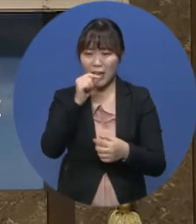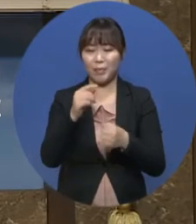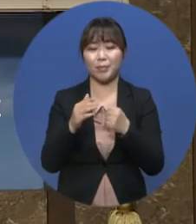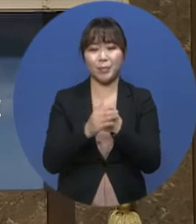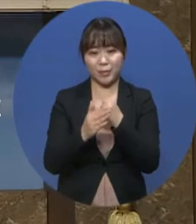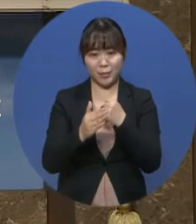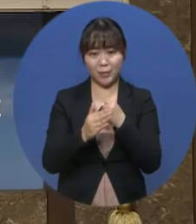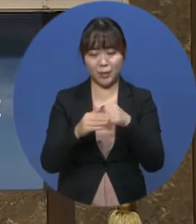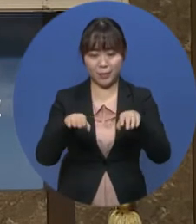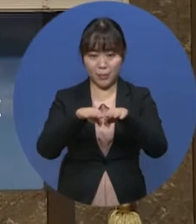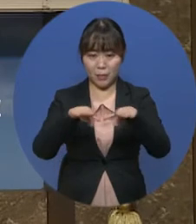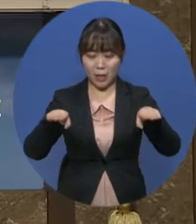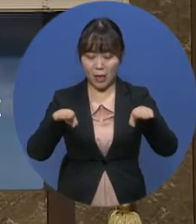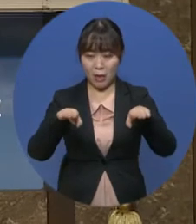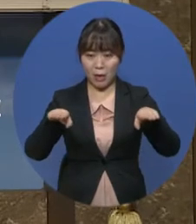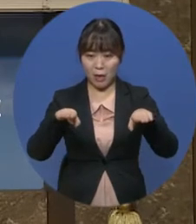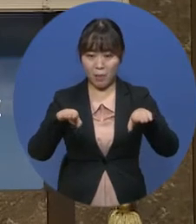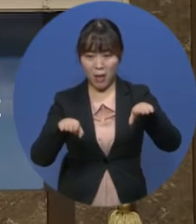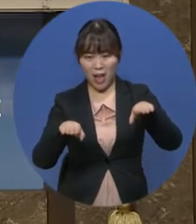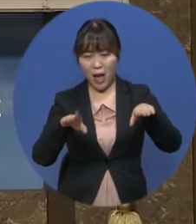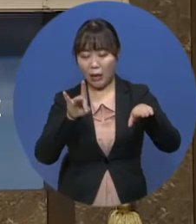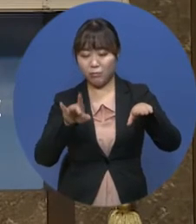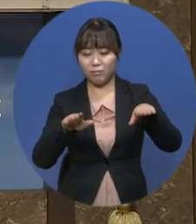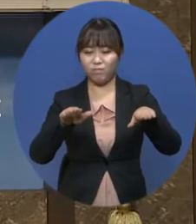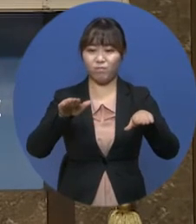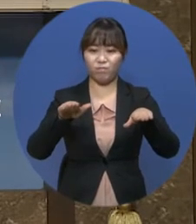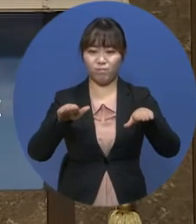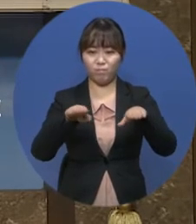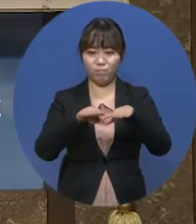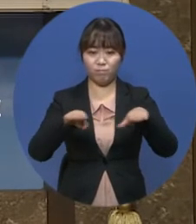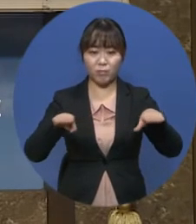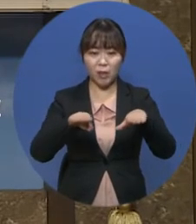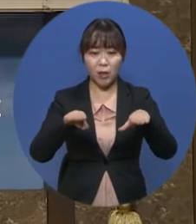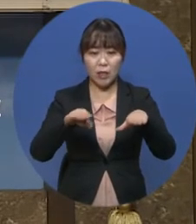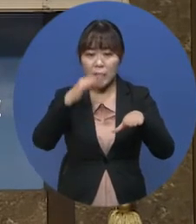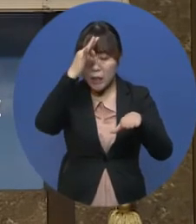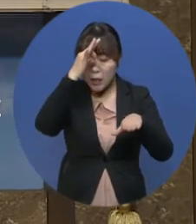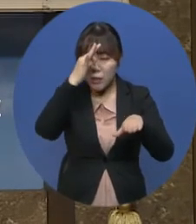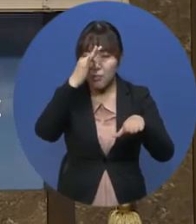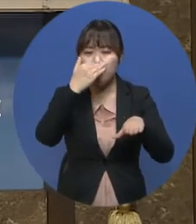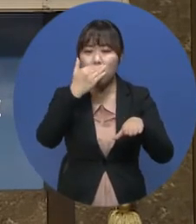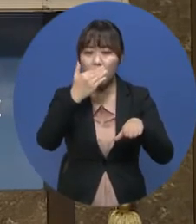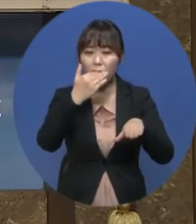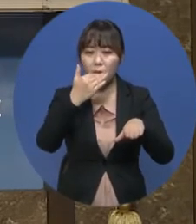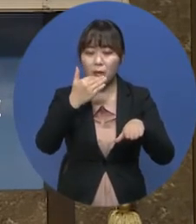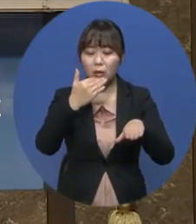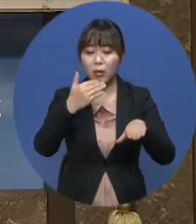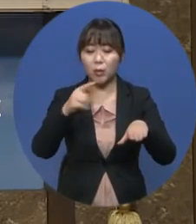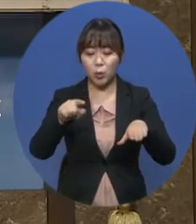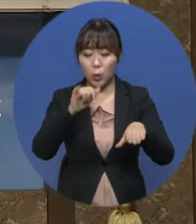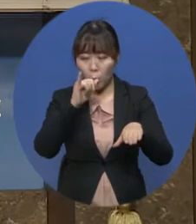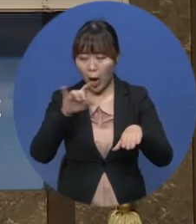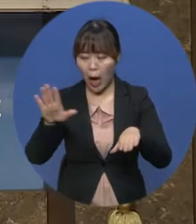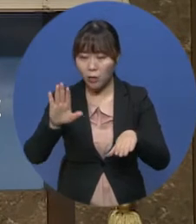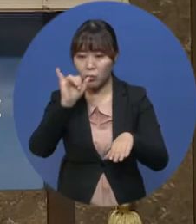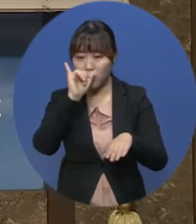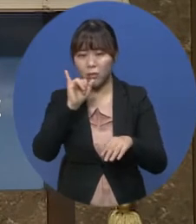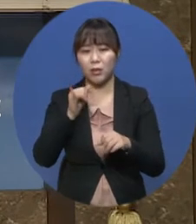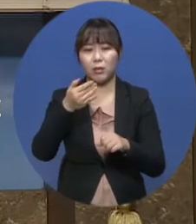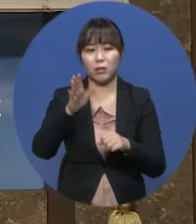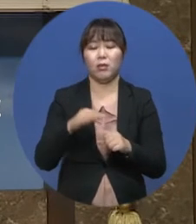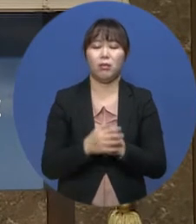때문에 수영을 마쳐야 기능을 발휘 도 하고 그런 부분이 있어요 안 그런 부분도 있지만 좀 아 그런